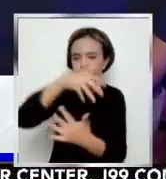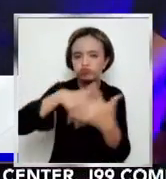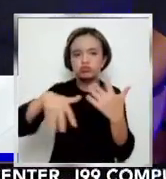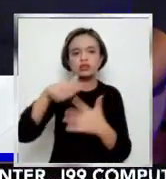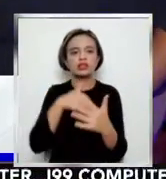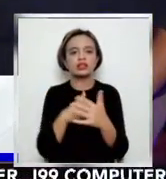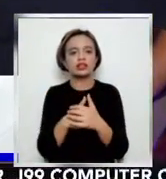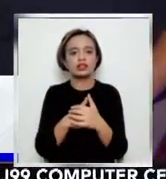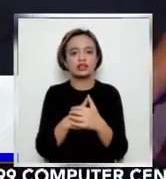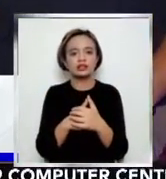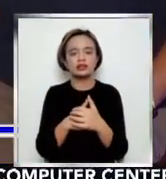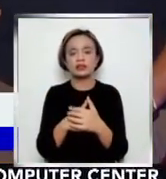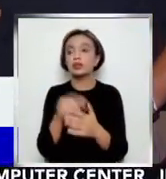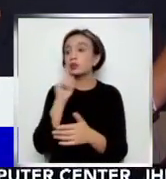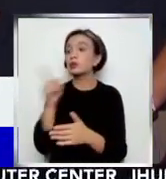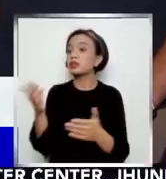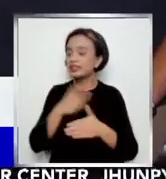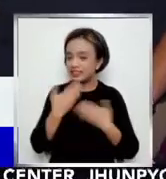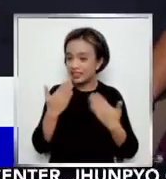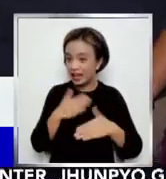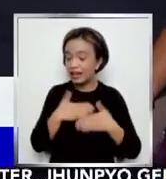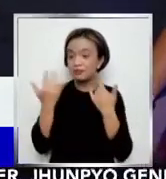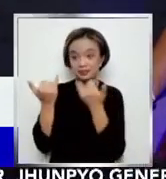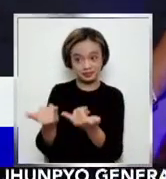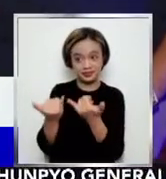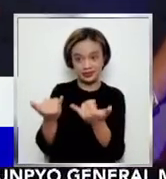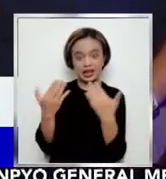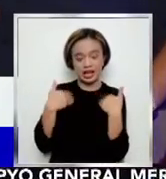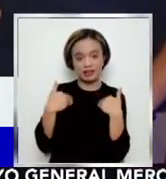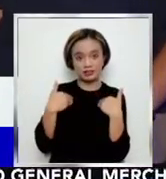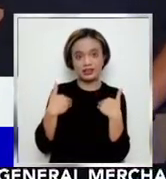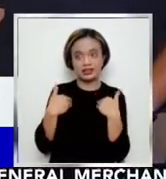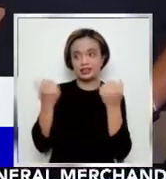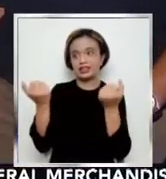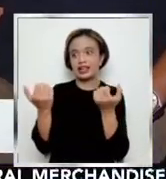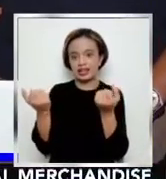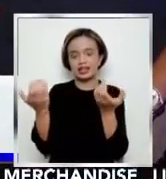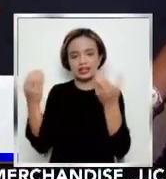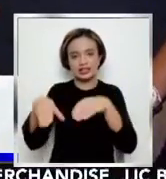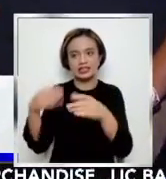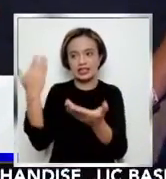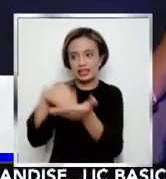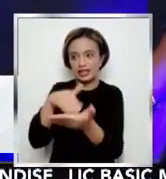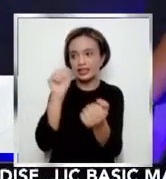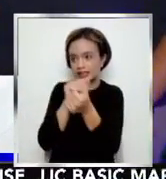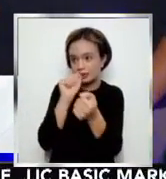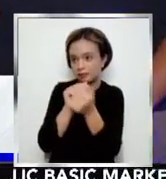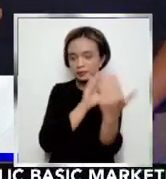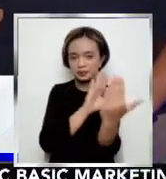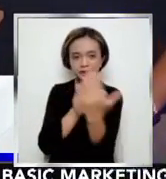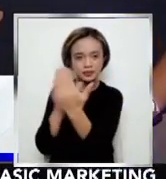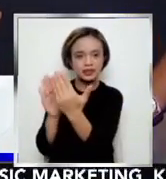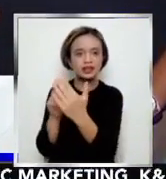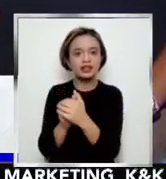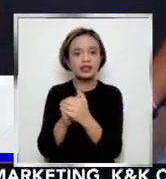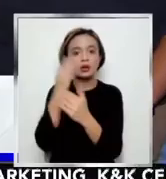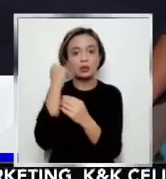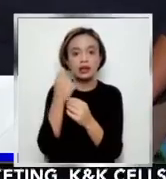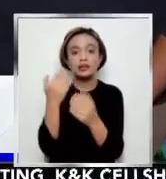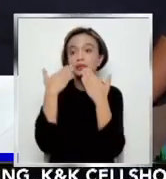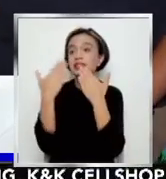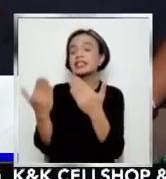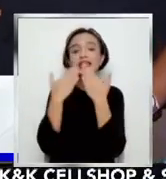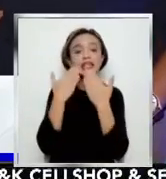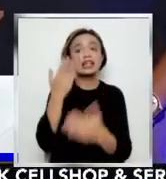digital. Nakakatuwa na ngayon na may pagkakataon na muling magsama-sama in person and physically para magpasalamat kasi hindi